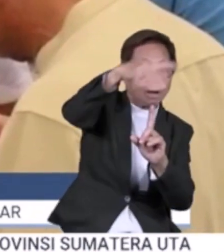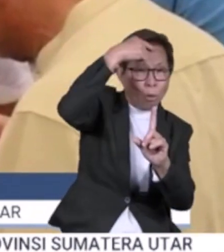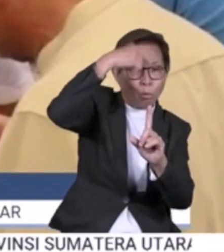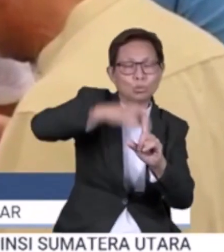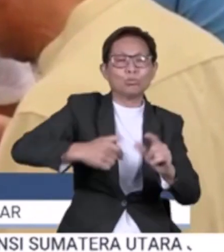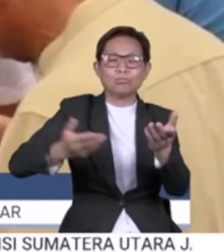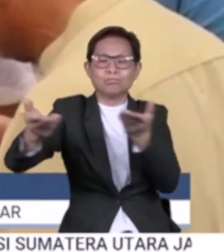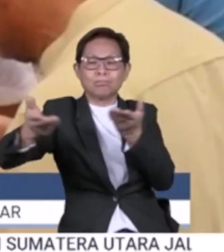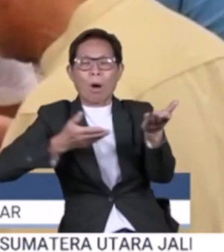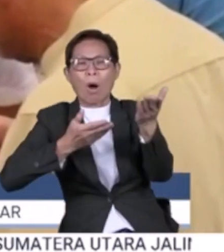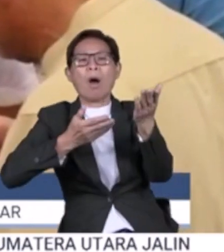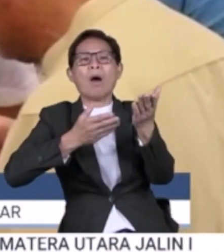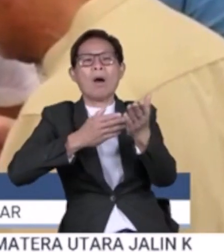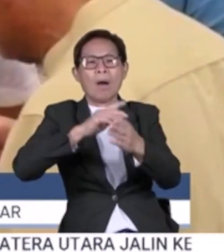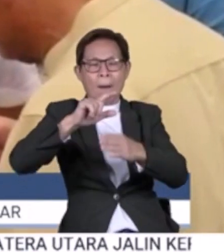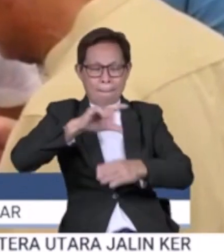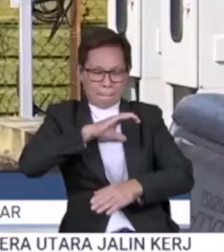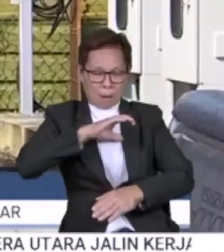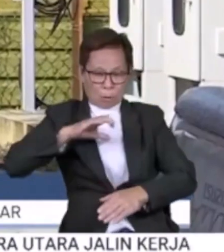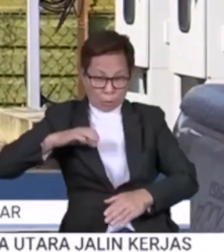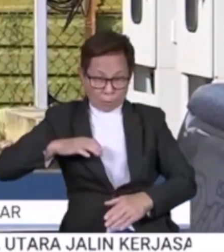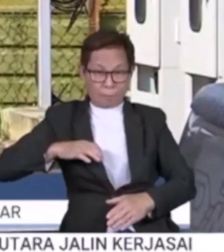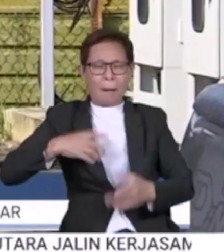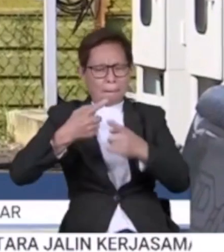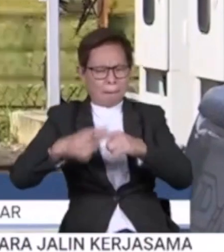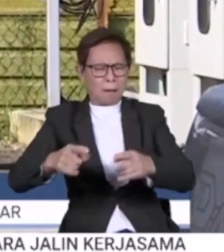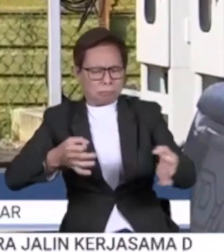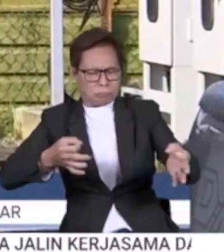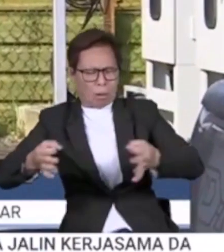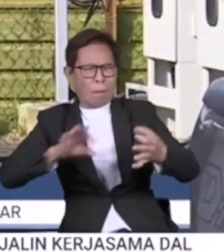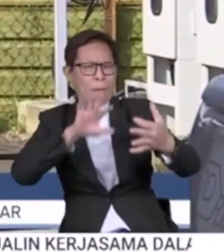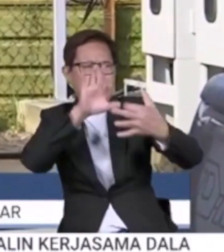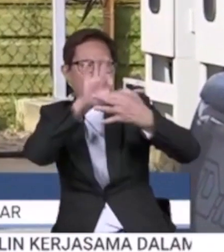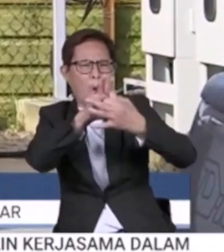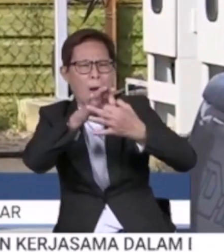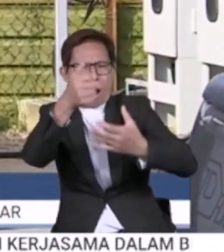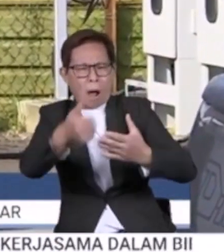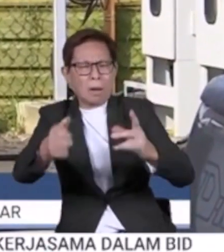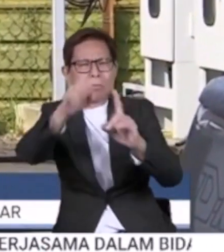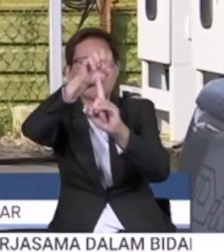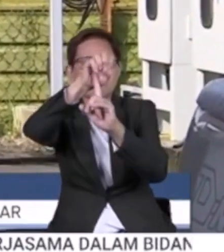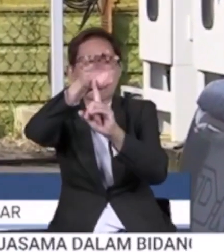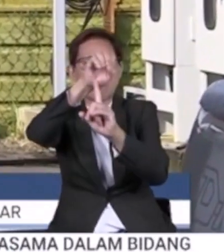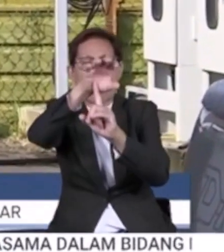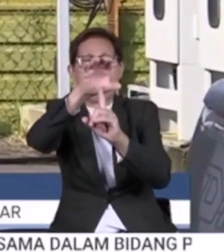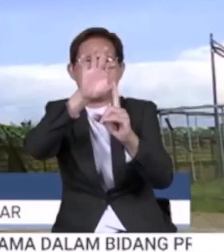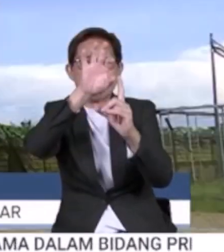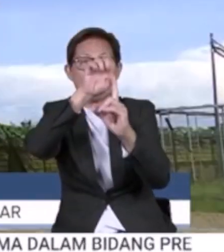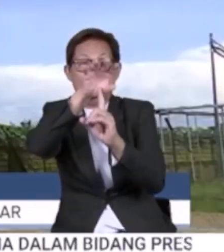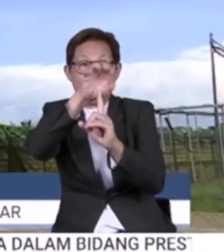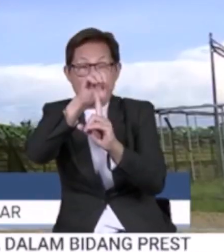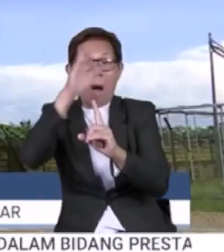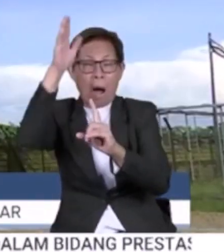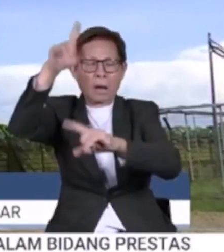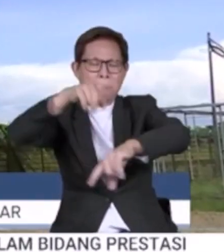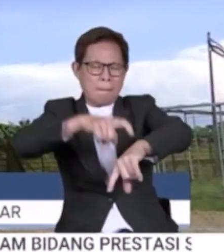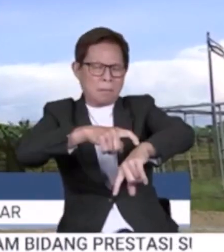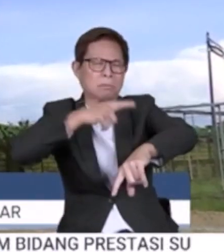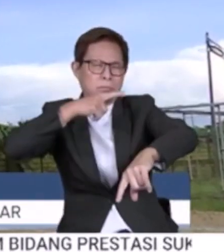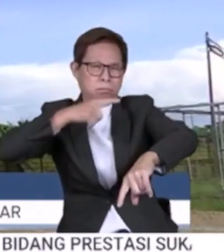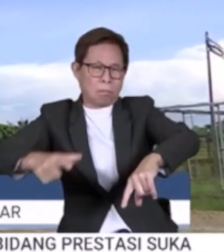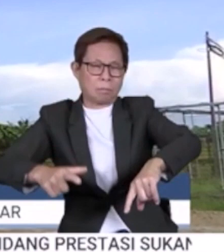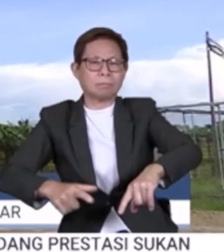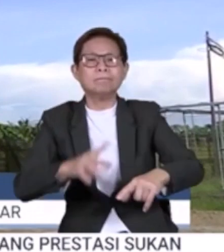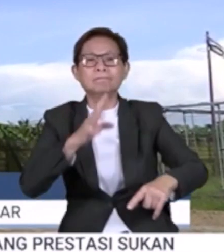memberikan peringatan kepada para pengguna walau bagaimanapun jelasnya pemasangan peralatan telekomunikasi tersebut akan mengambil Masa